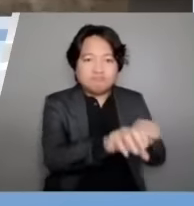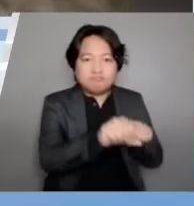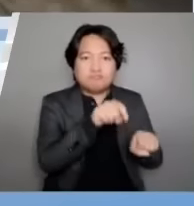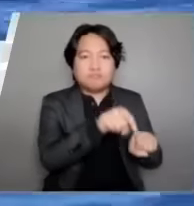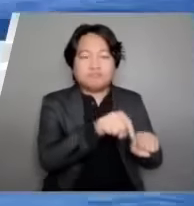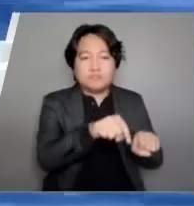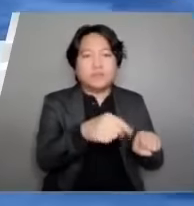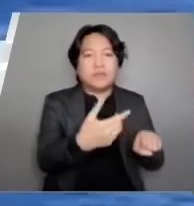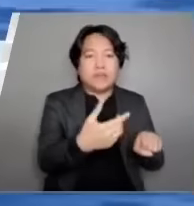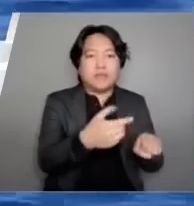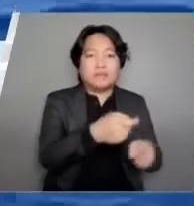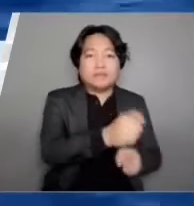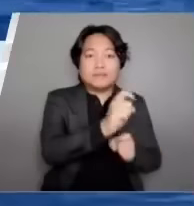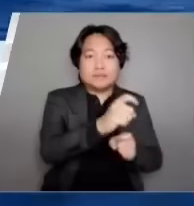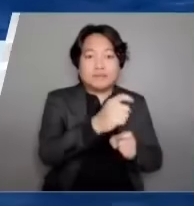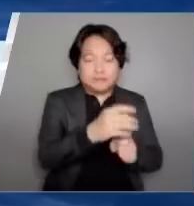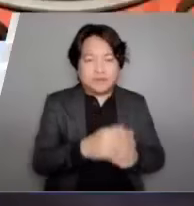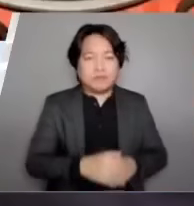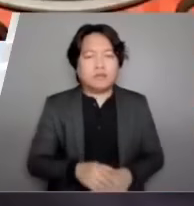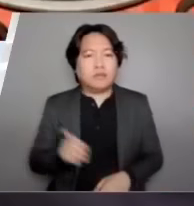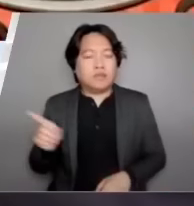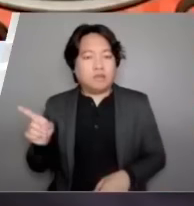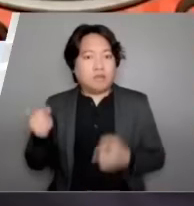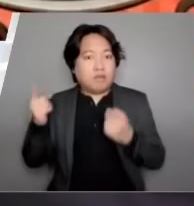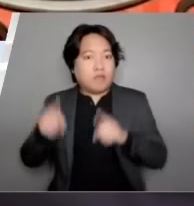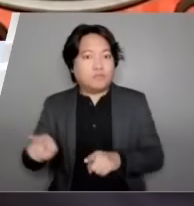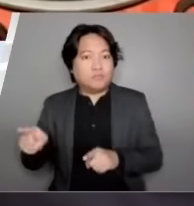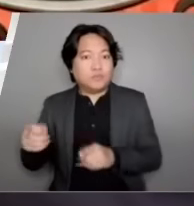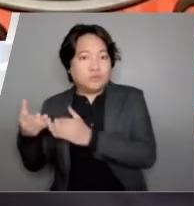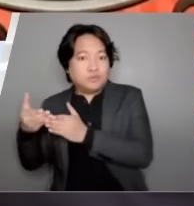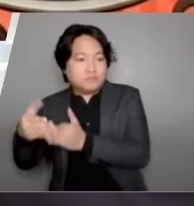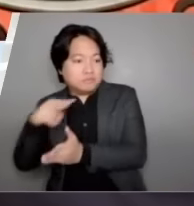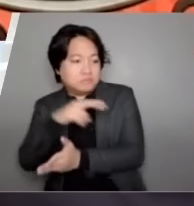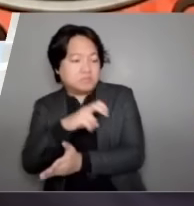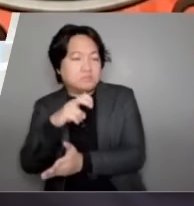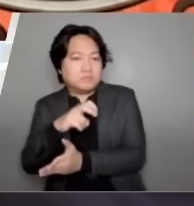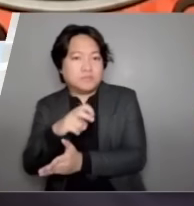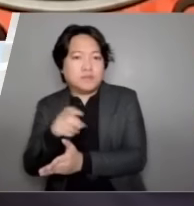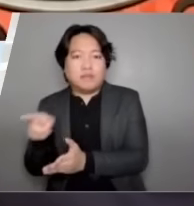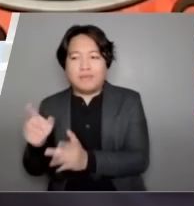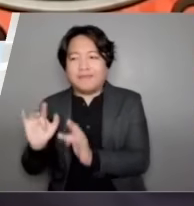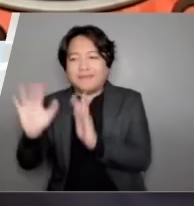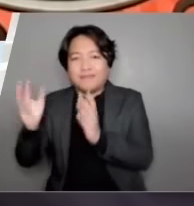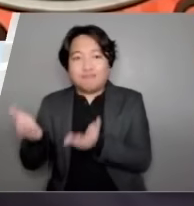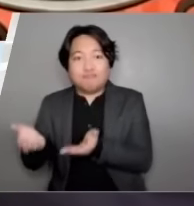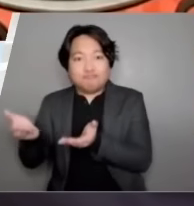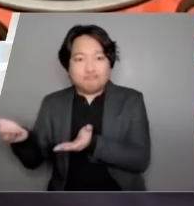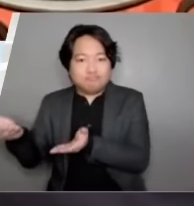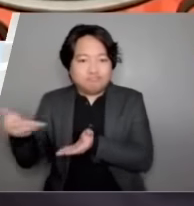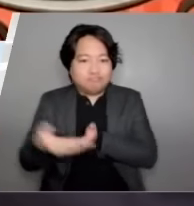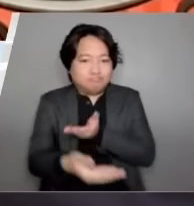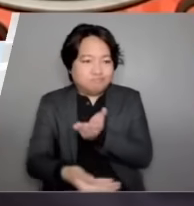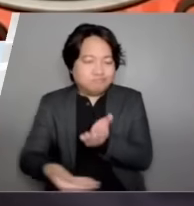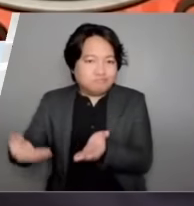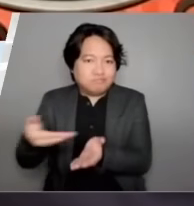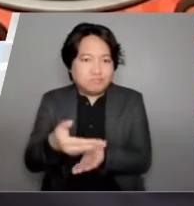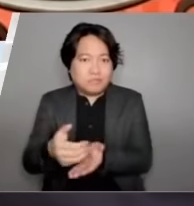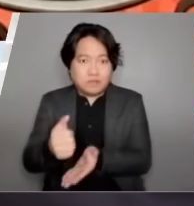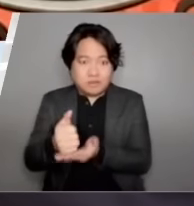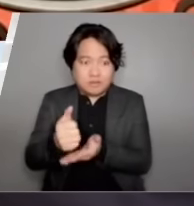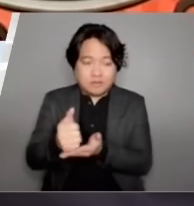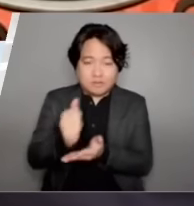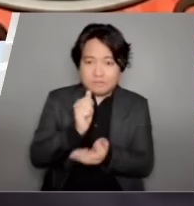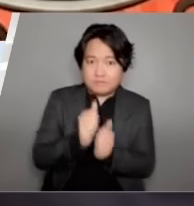bangkang papalubog na noon. Yung video na nirelease nila, na nagbato pa daw sila ng life ring. Kumbaga, these are